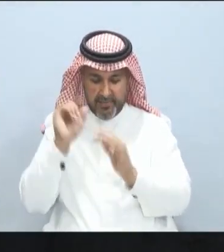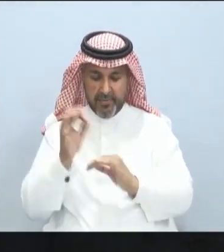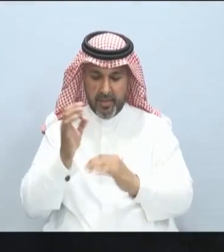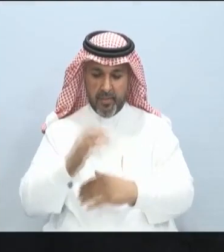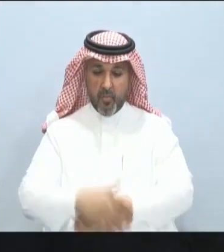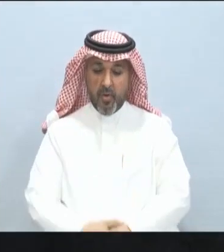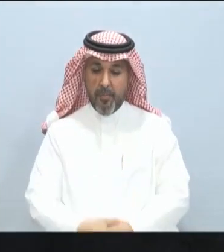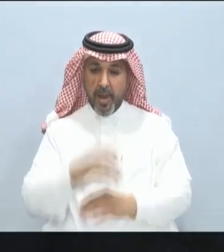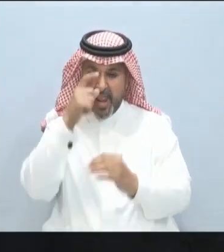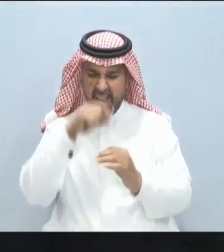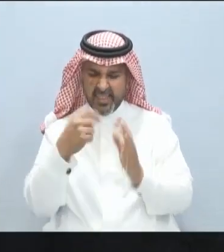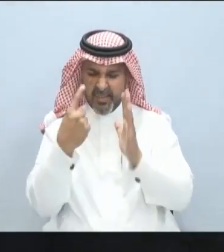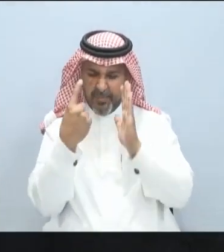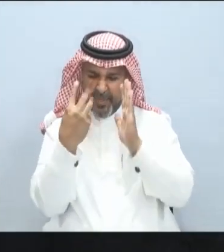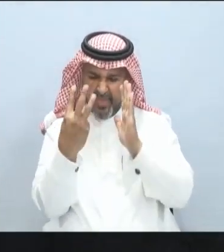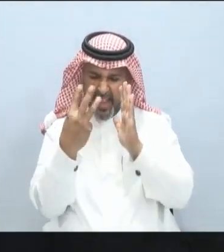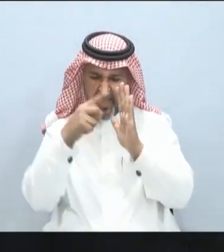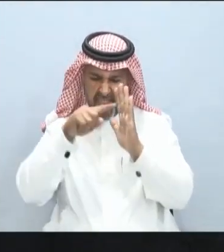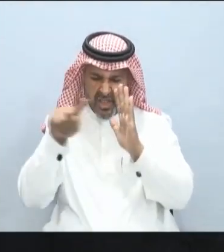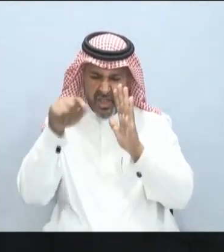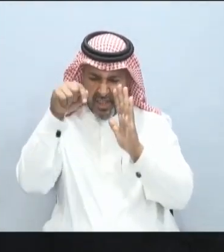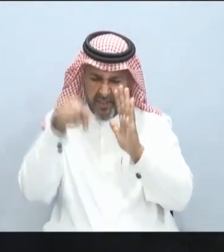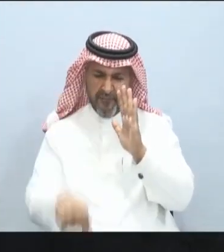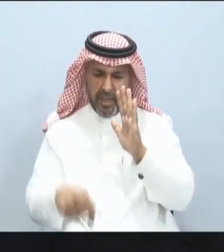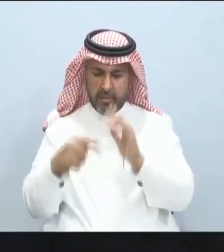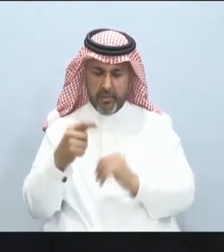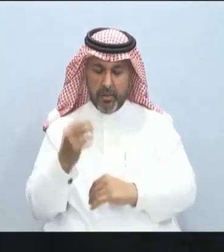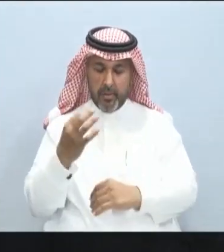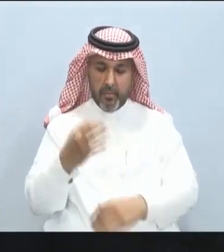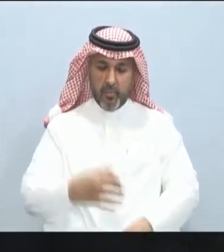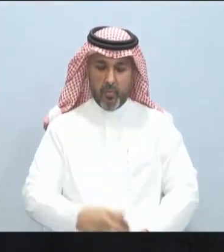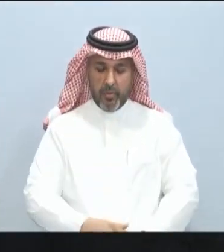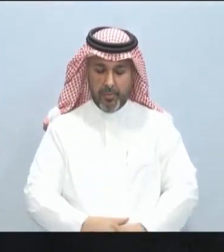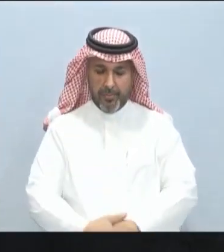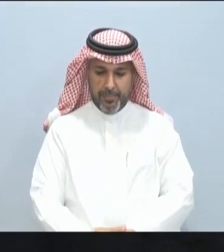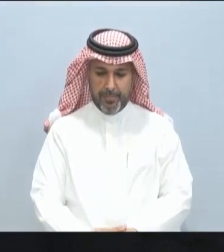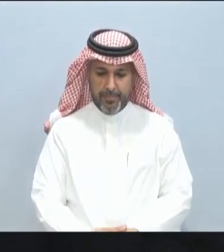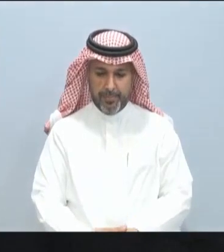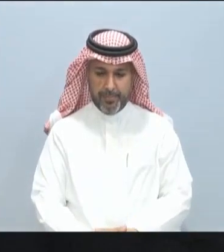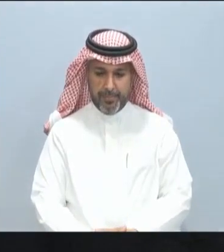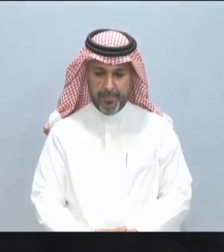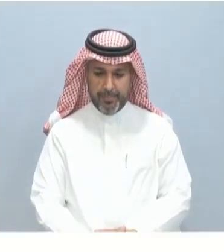تحقق الشروط الثلاث حتى نستطيع تحليلها الى مربع مجموع او مربع الفرق